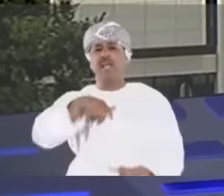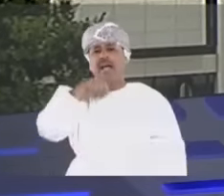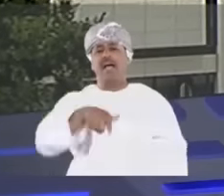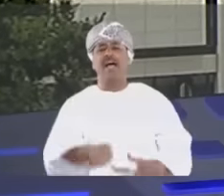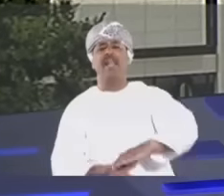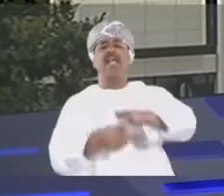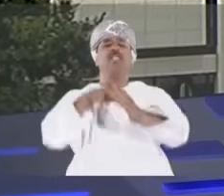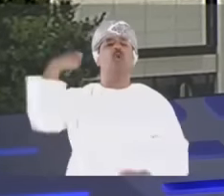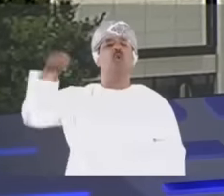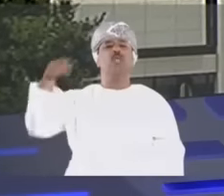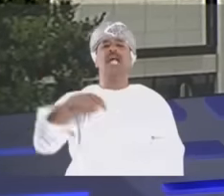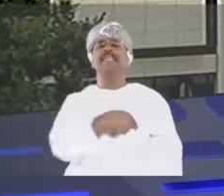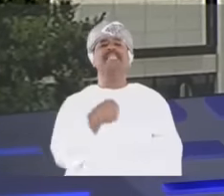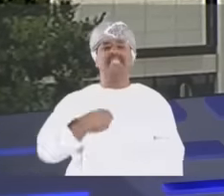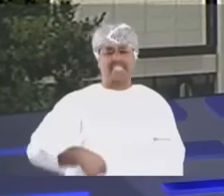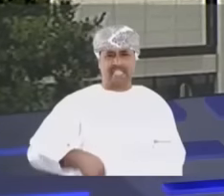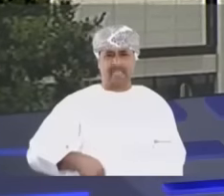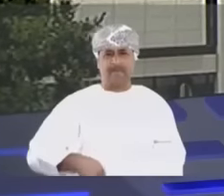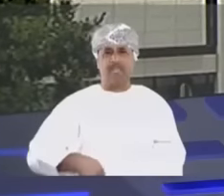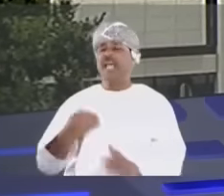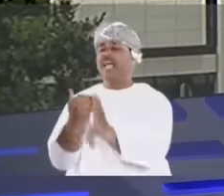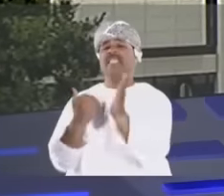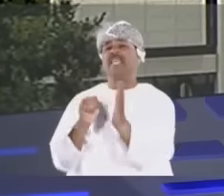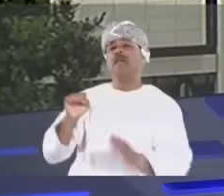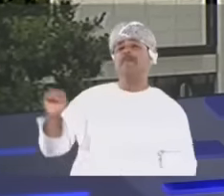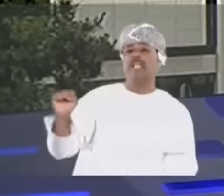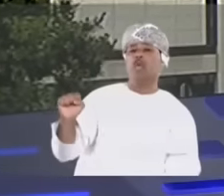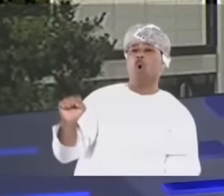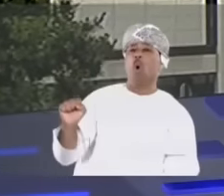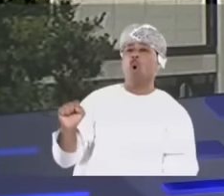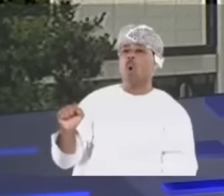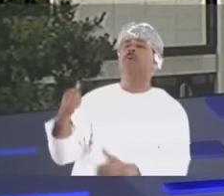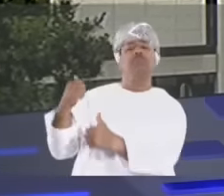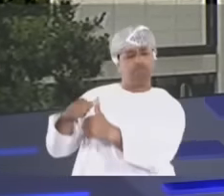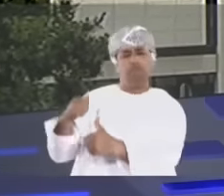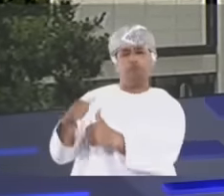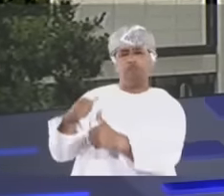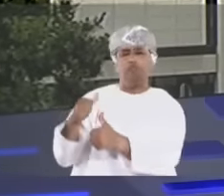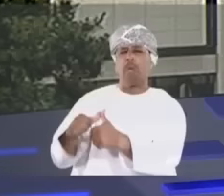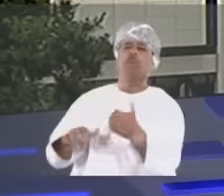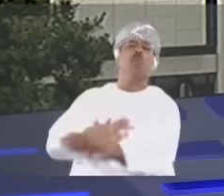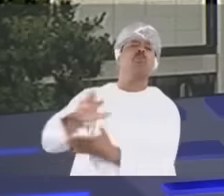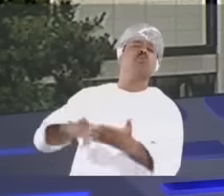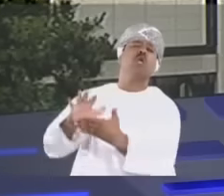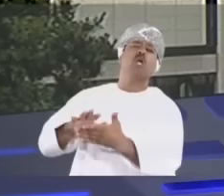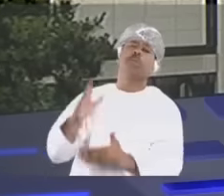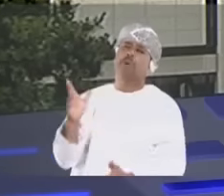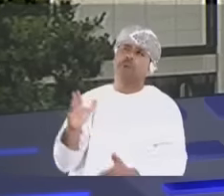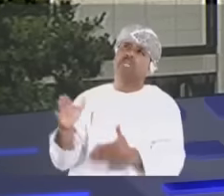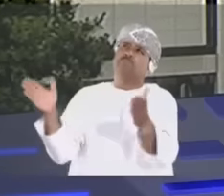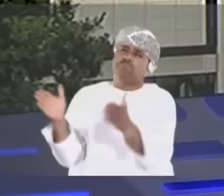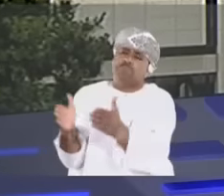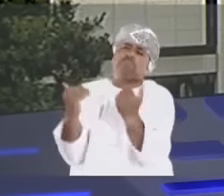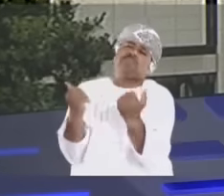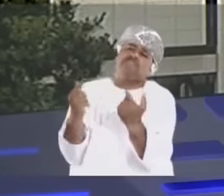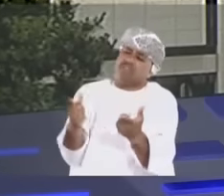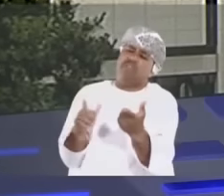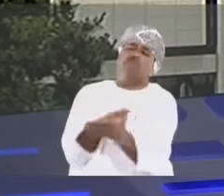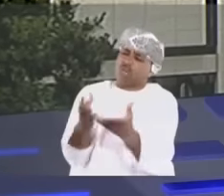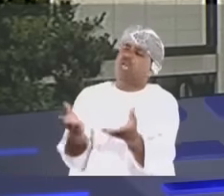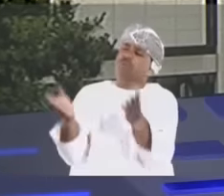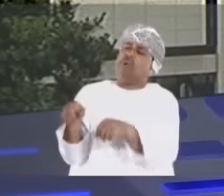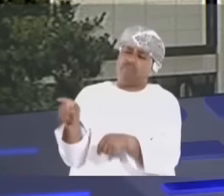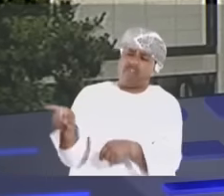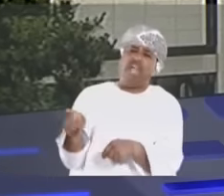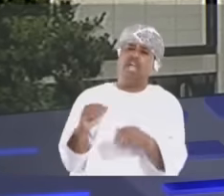رئيس الوزراء الصيني إن اقتصاد بلاده ما زال يواجه ضغوطا من المستبعد أن تنحسر قريبا. وكان